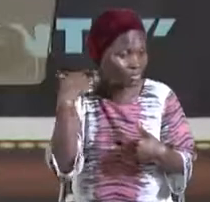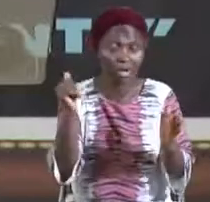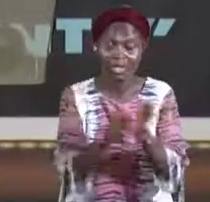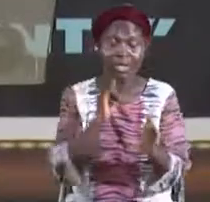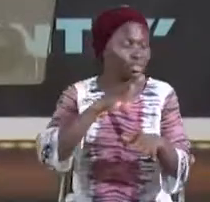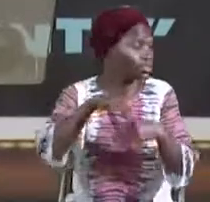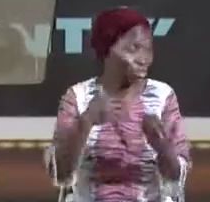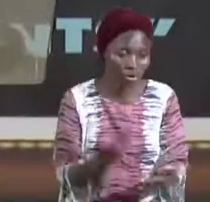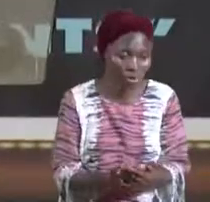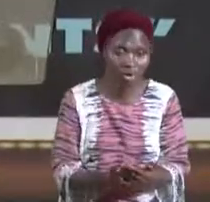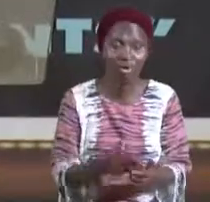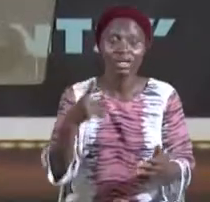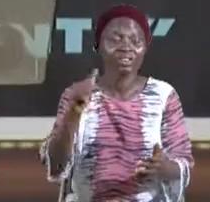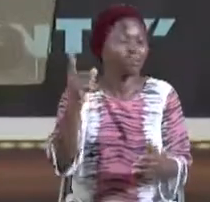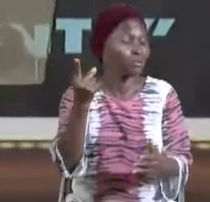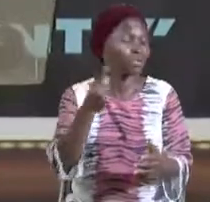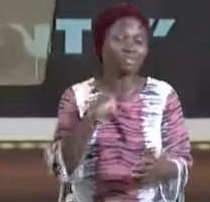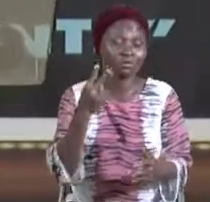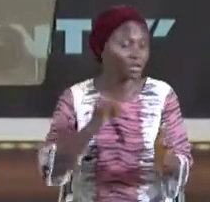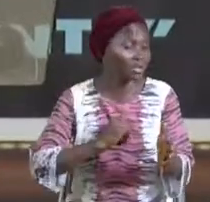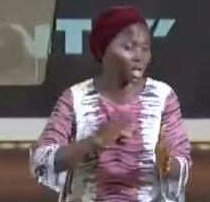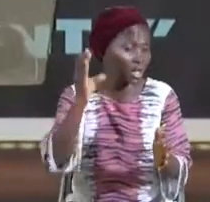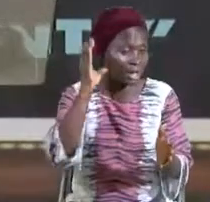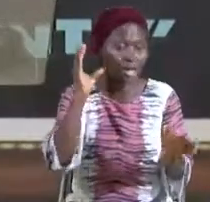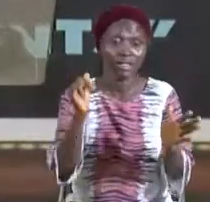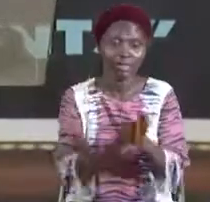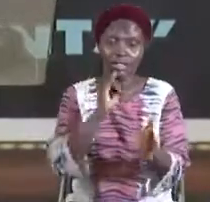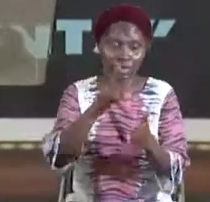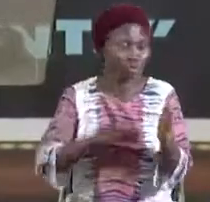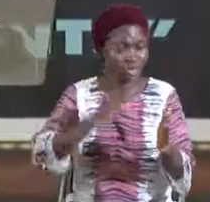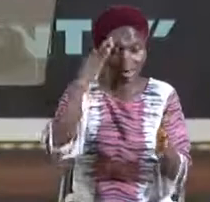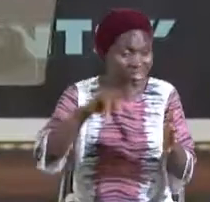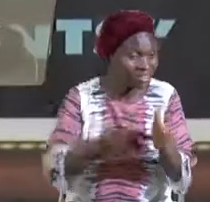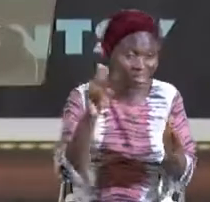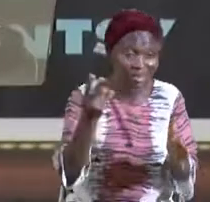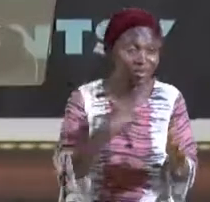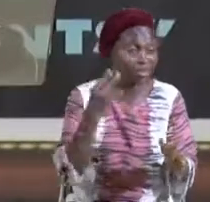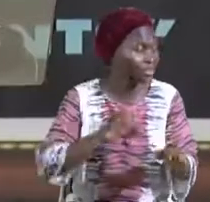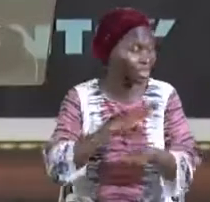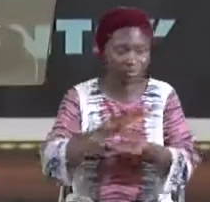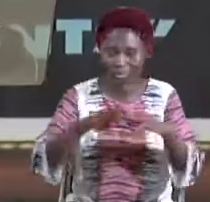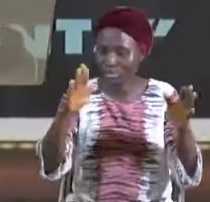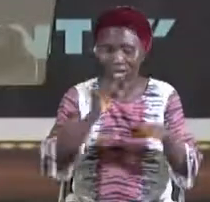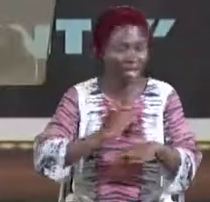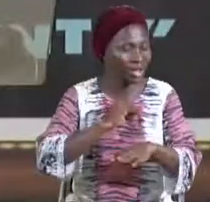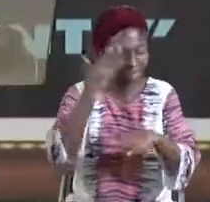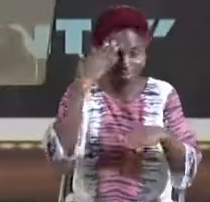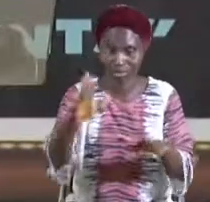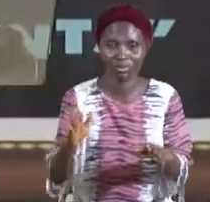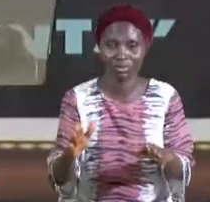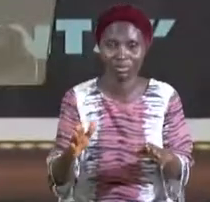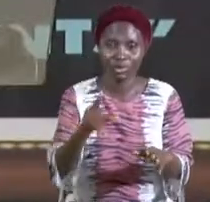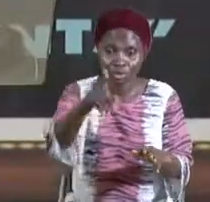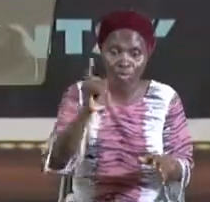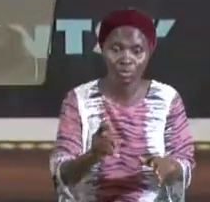sais. Cette seconde voix-là, je ne sais pas si c'est spirituel. Si tu es spirituel, tu dois comprendre. Il t'a touché la première